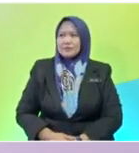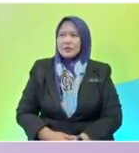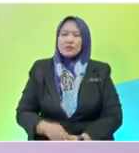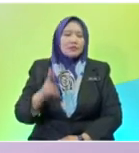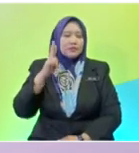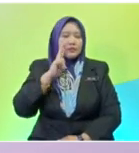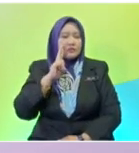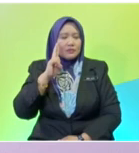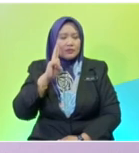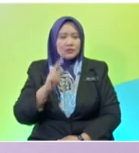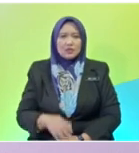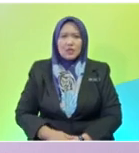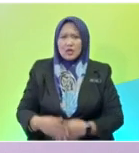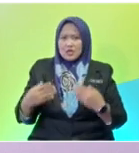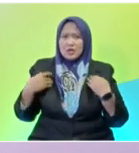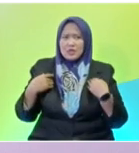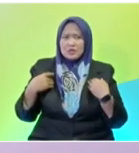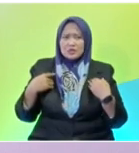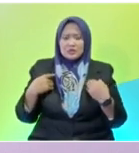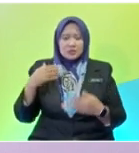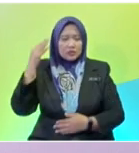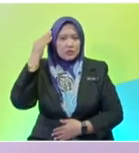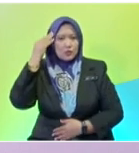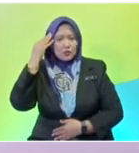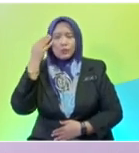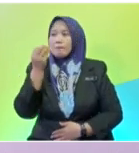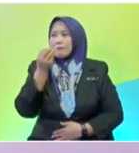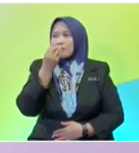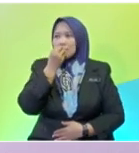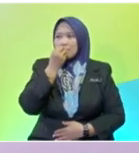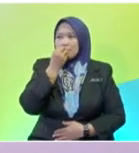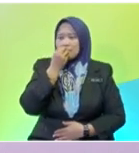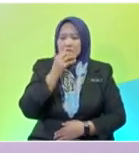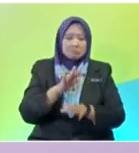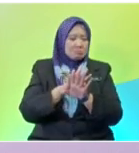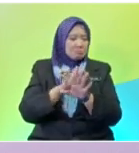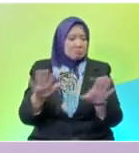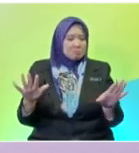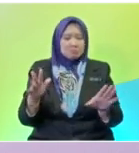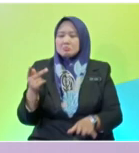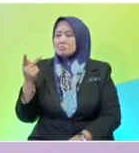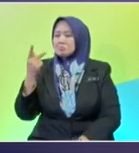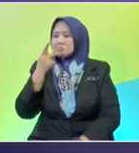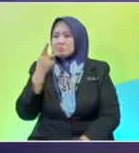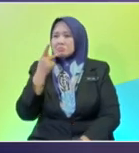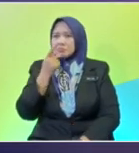perkataan makanan sehat dengan makanan tidak sehat ataupun makanan berhasiat dengan tidak